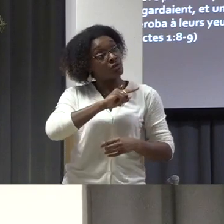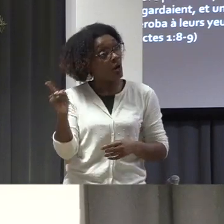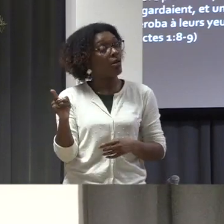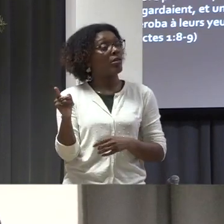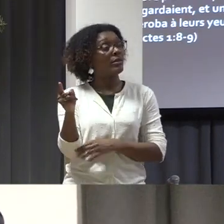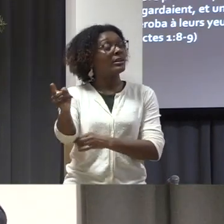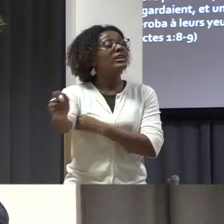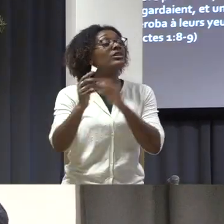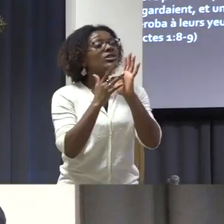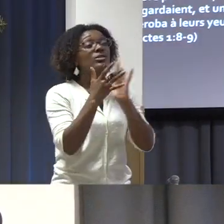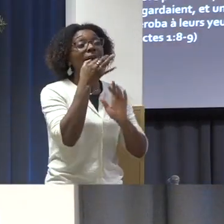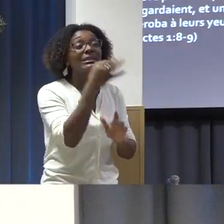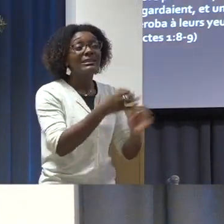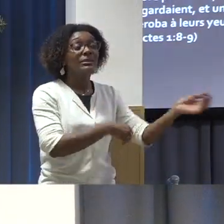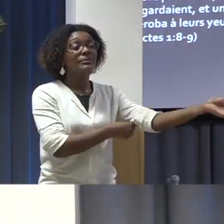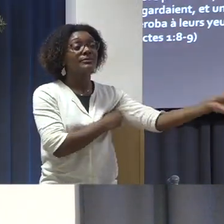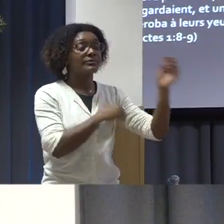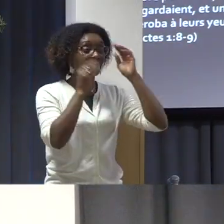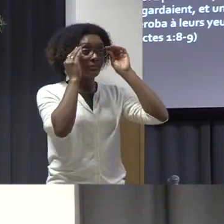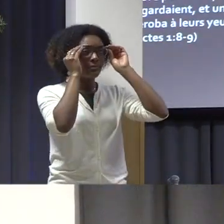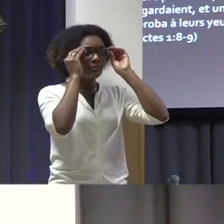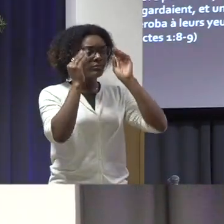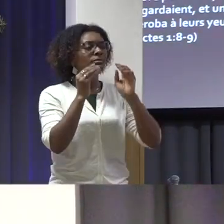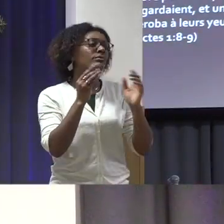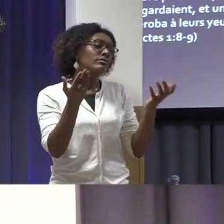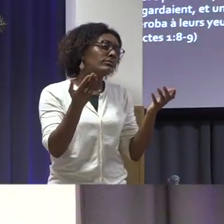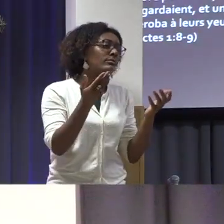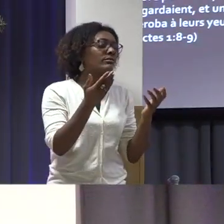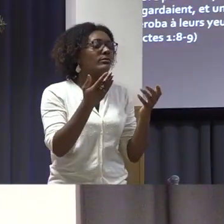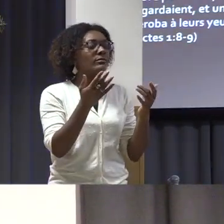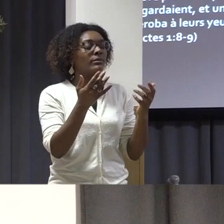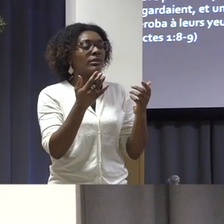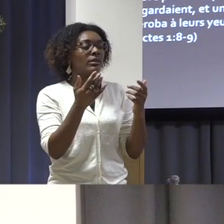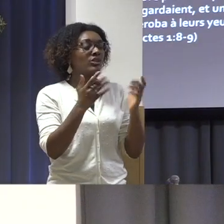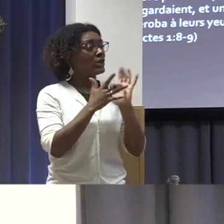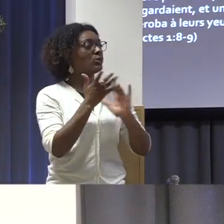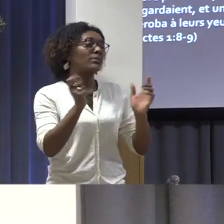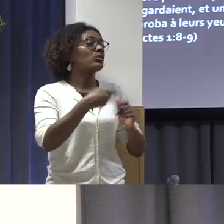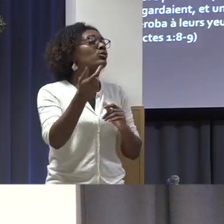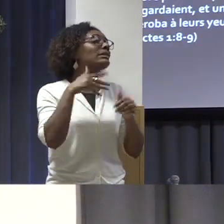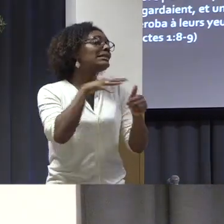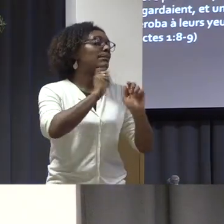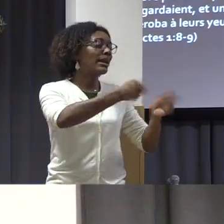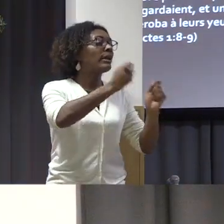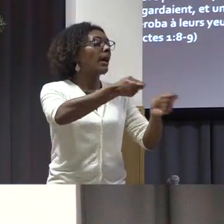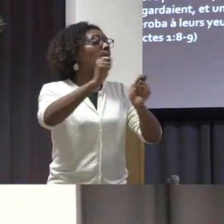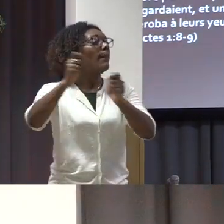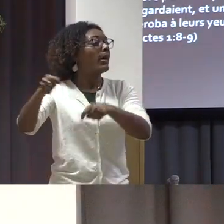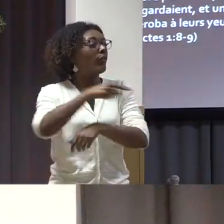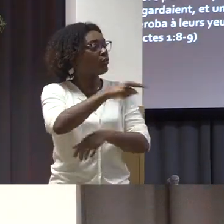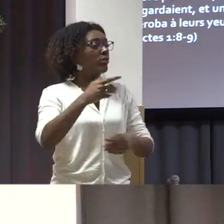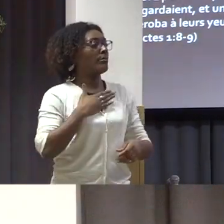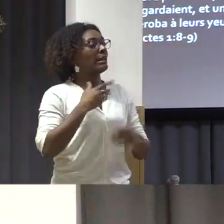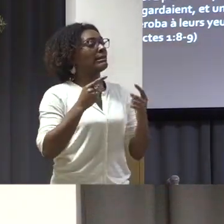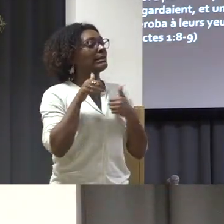si vous n'êtes quand il les a établi ces gens là qui sont accusés de bouleverser le monde parce qu'il le cahier des charges était clair il